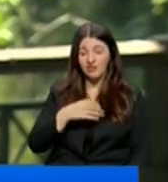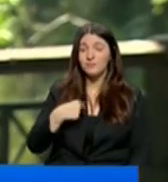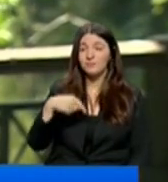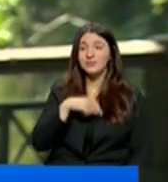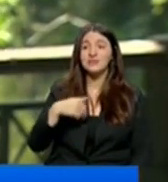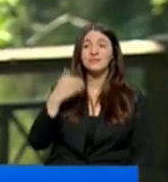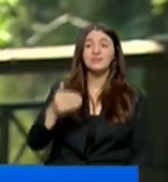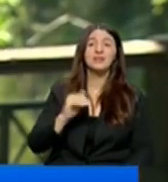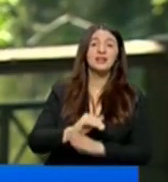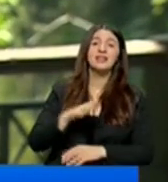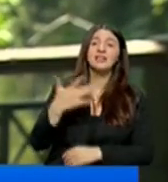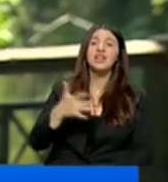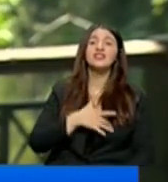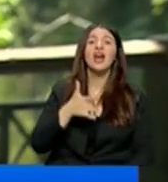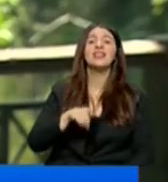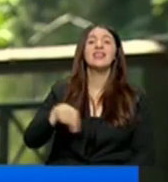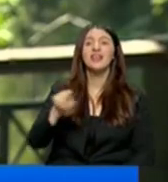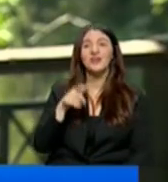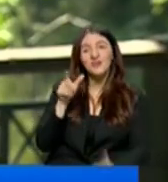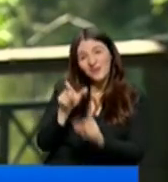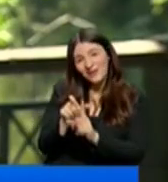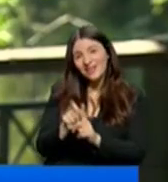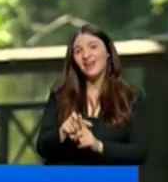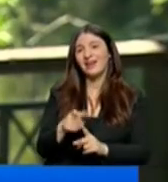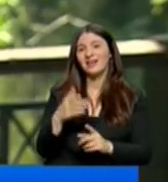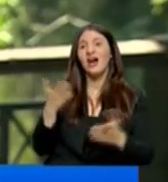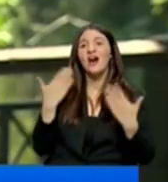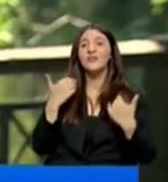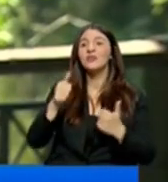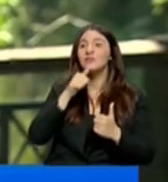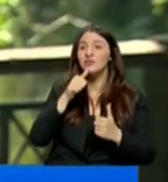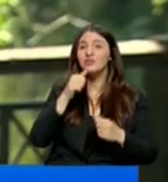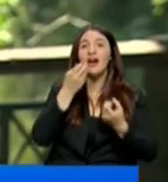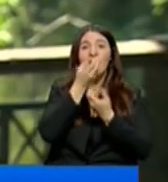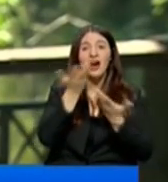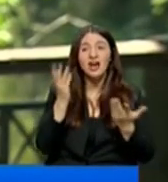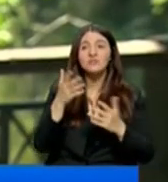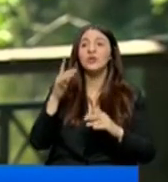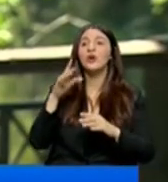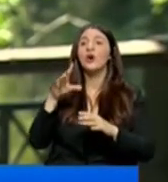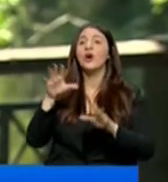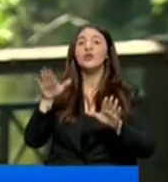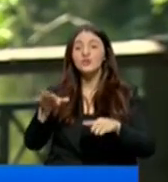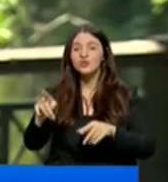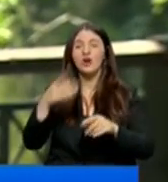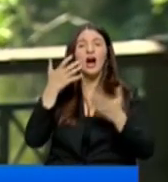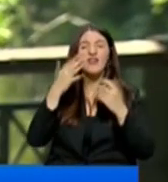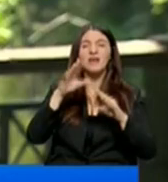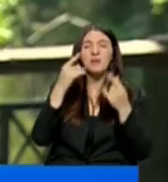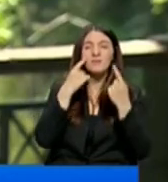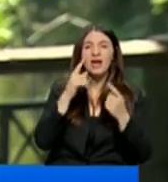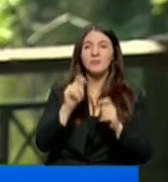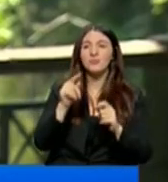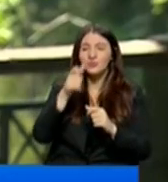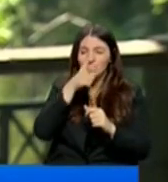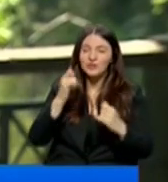bizim dışımızda yaşayan diğer canlıların da korunarak, havamızı, suyumuzu, ağacımızı, kurdumuzu, kuşumuzu da koruyarak bu